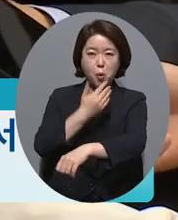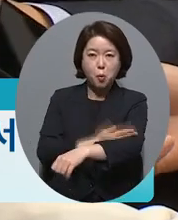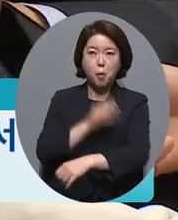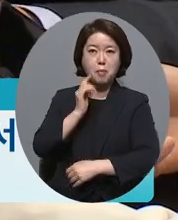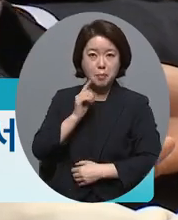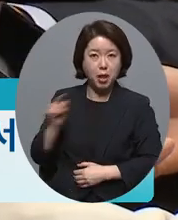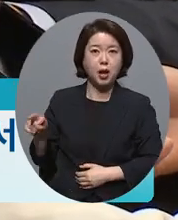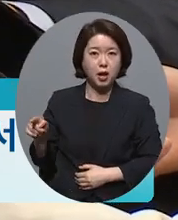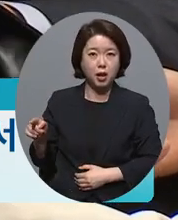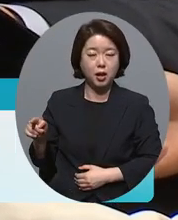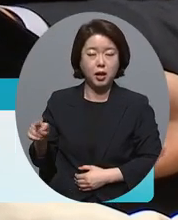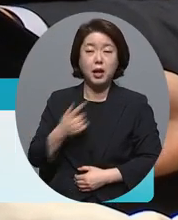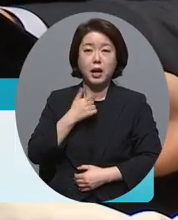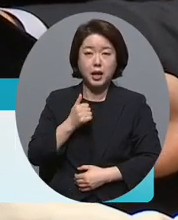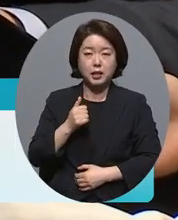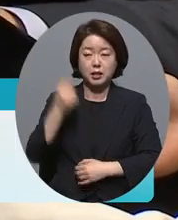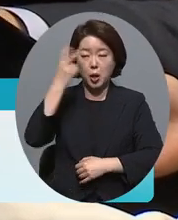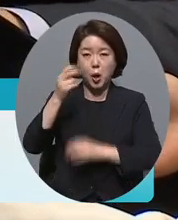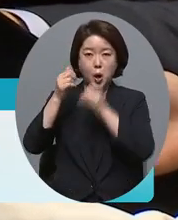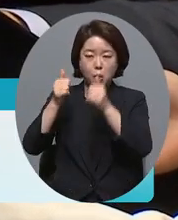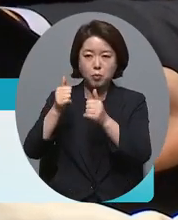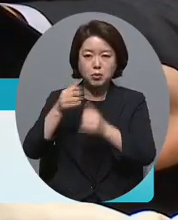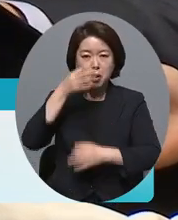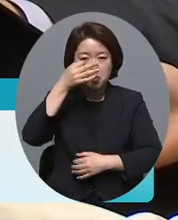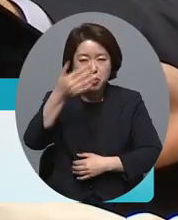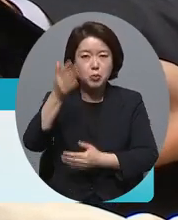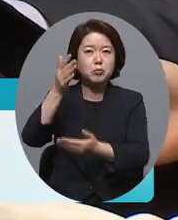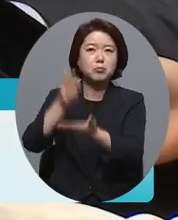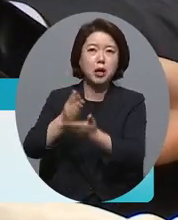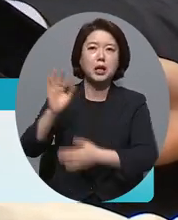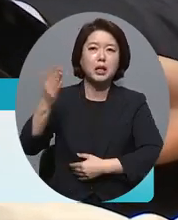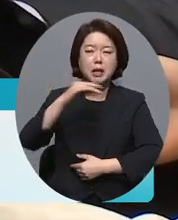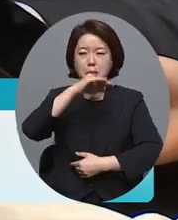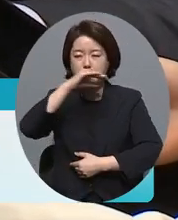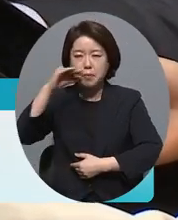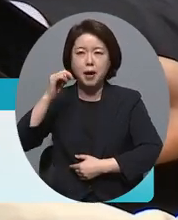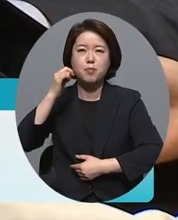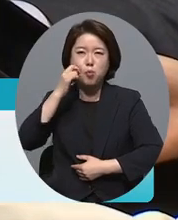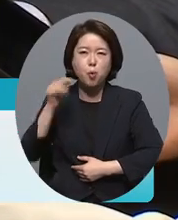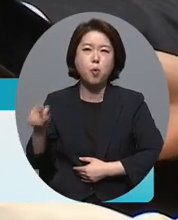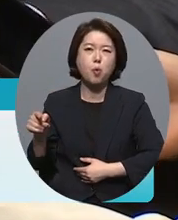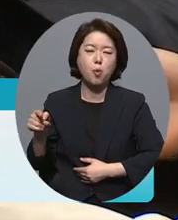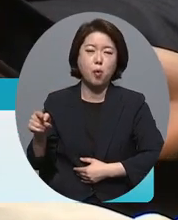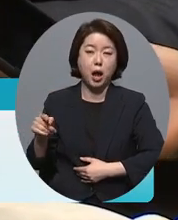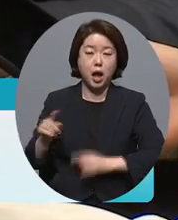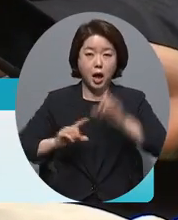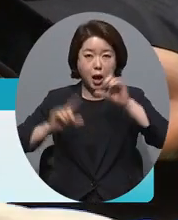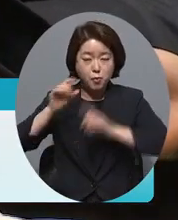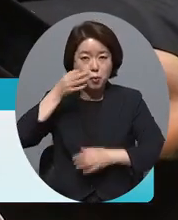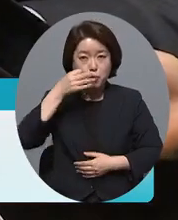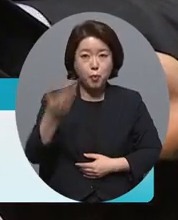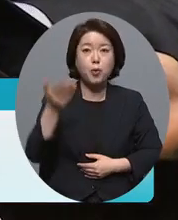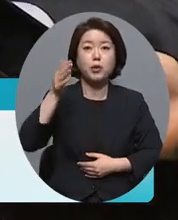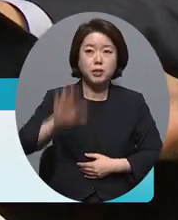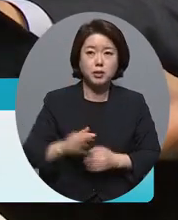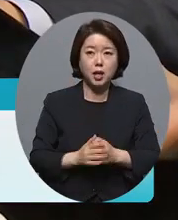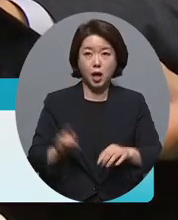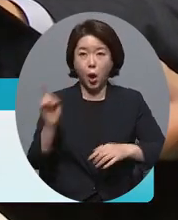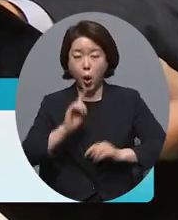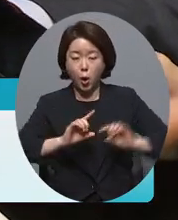운운하는 그런 검사로서 보이지 말아야 할 바람직하지 못한 행동을 보이고 저도 오늘날